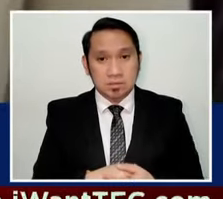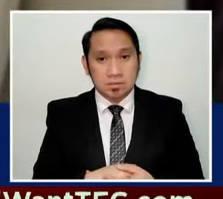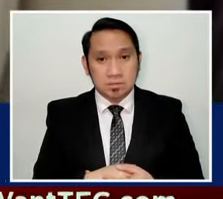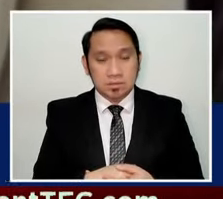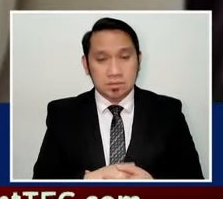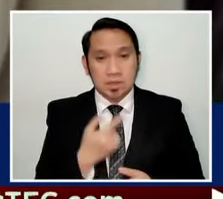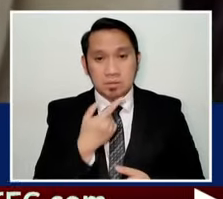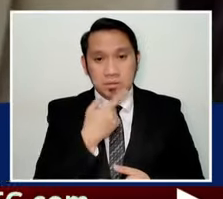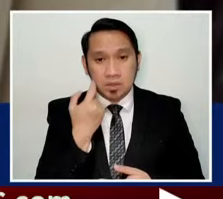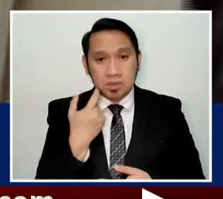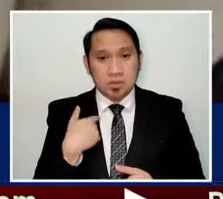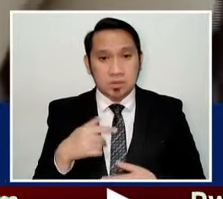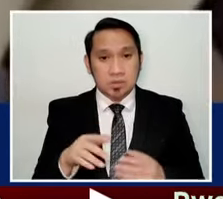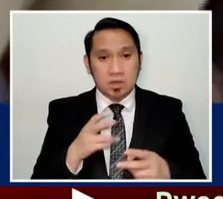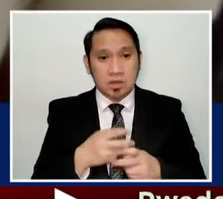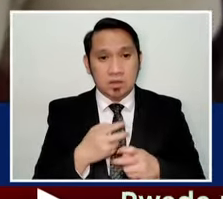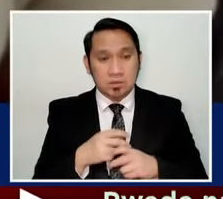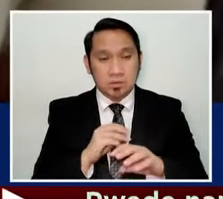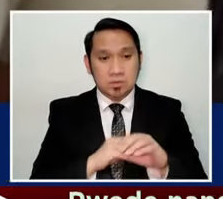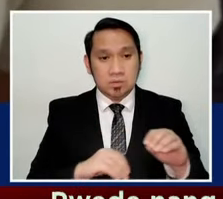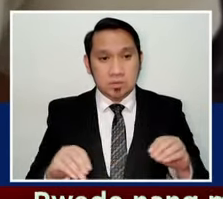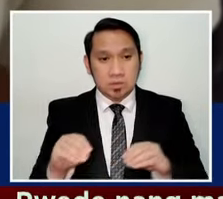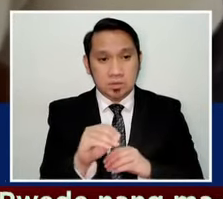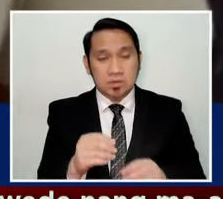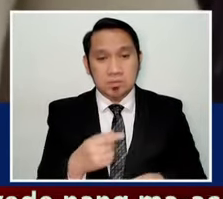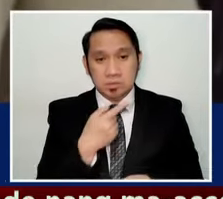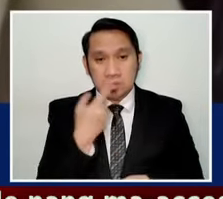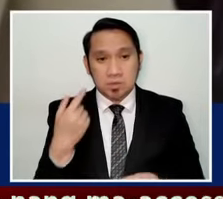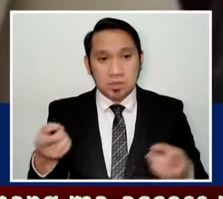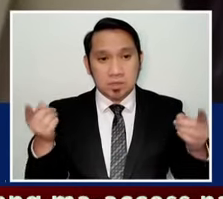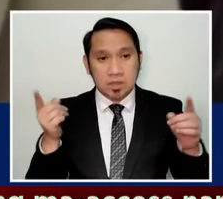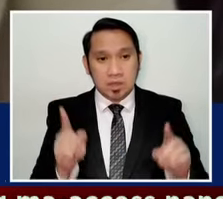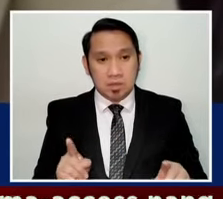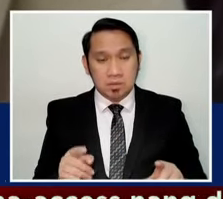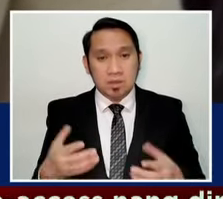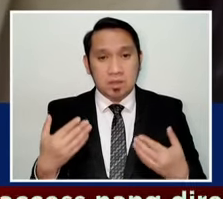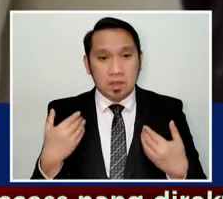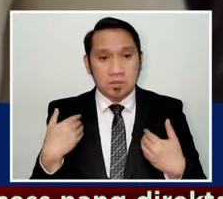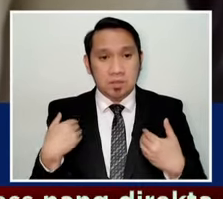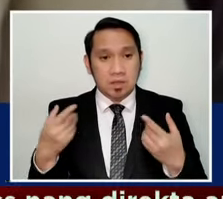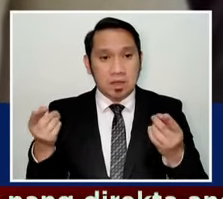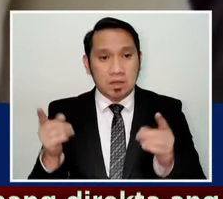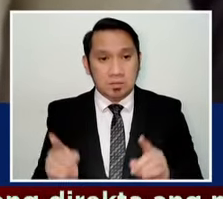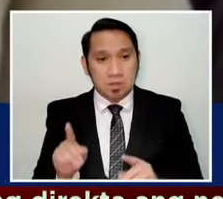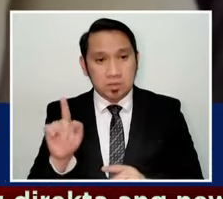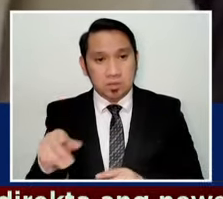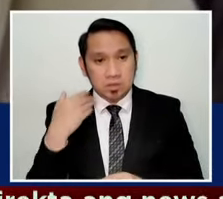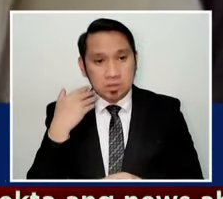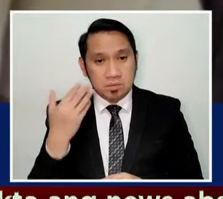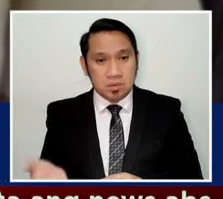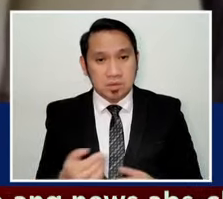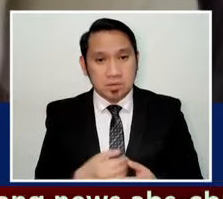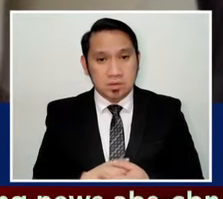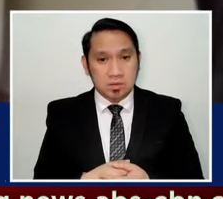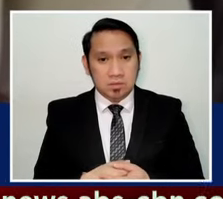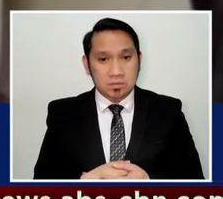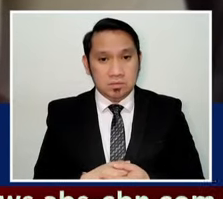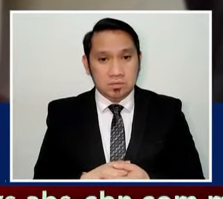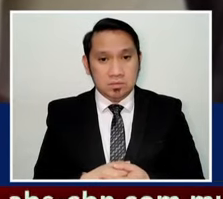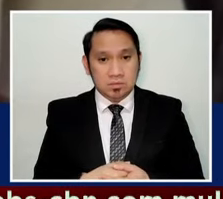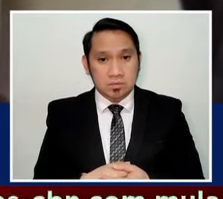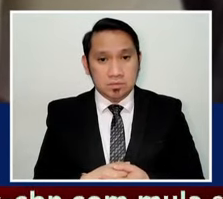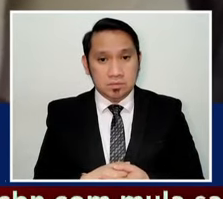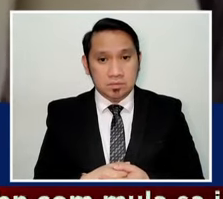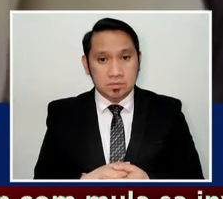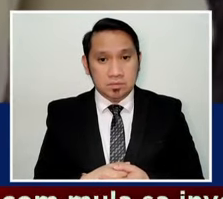Mabigat po yung balik sa akin eh. Kasi sa nangyari kay Matibig lang may ganun po nangyari. Dahil po doon na ano, lahat po ng ano